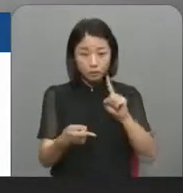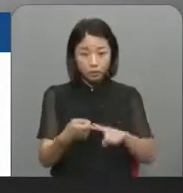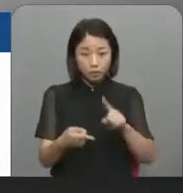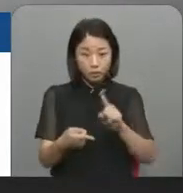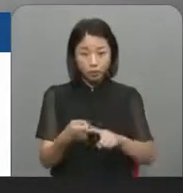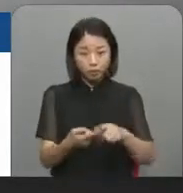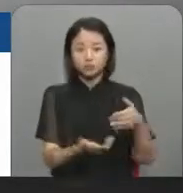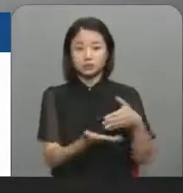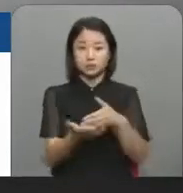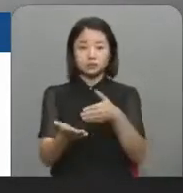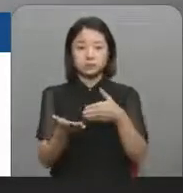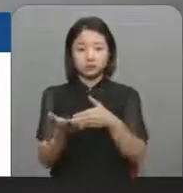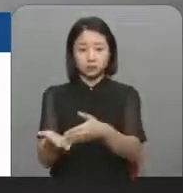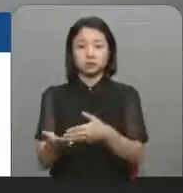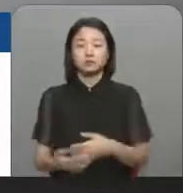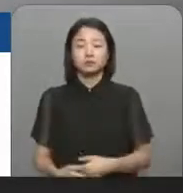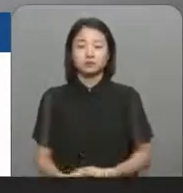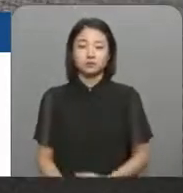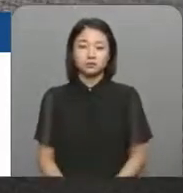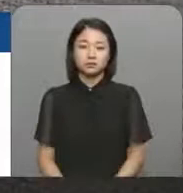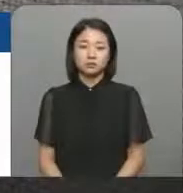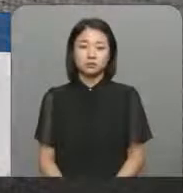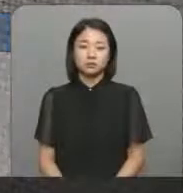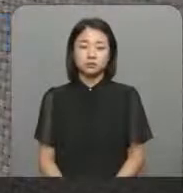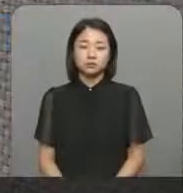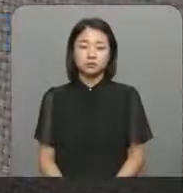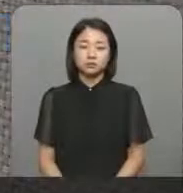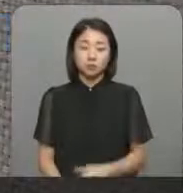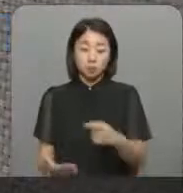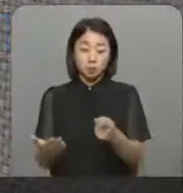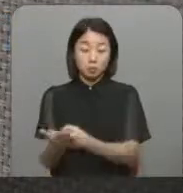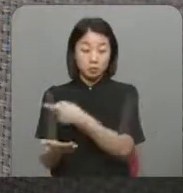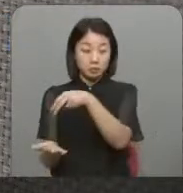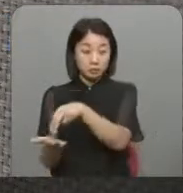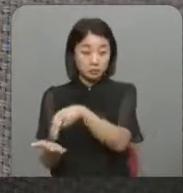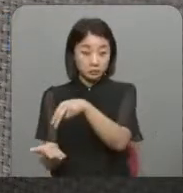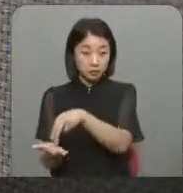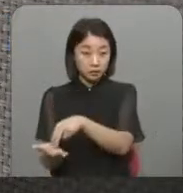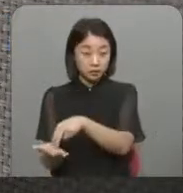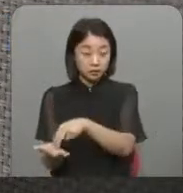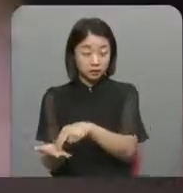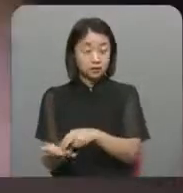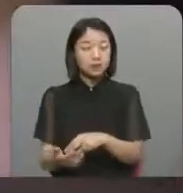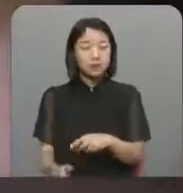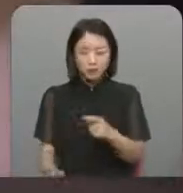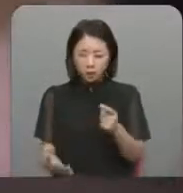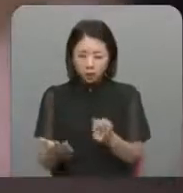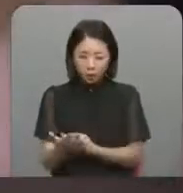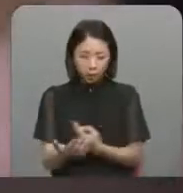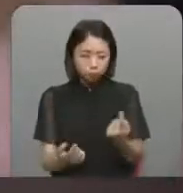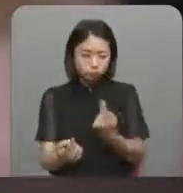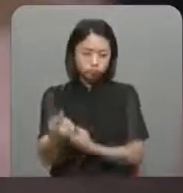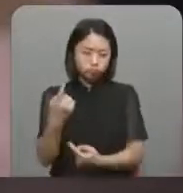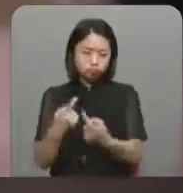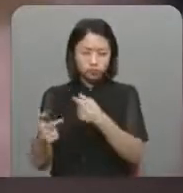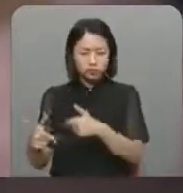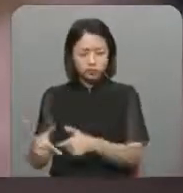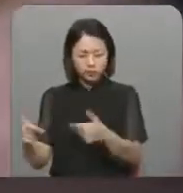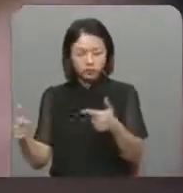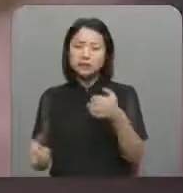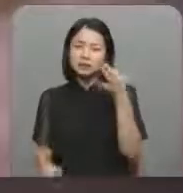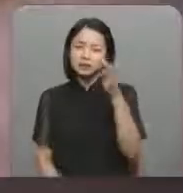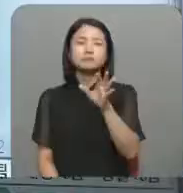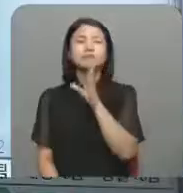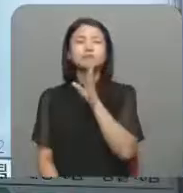이행을 해라, 이렇게 제가 요구하고 있는 거예요. 골프장 측은 최근 이용객이 많아져서 예약이 어렵다고